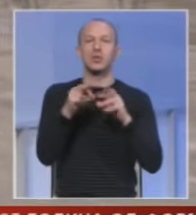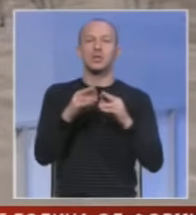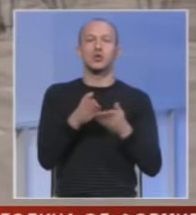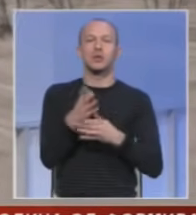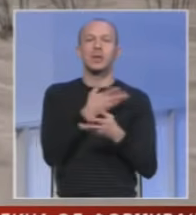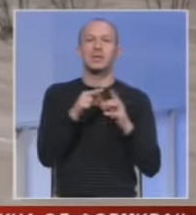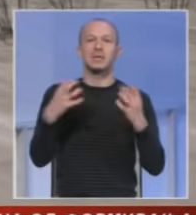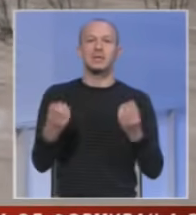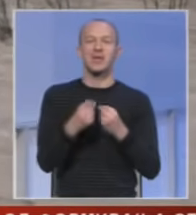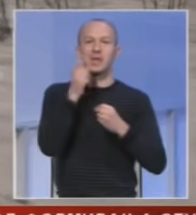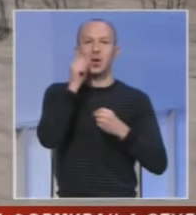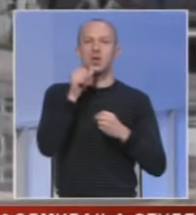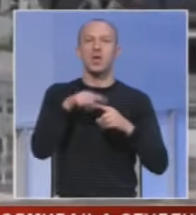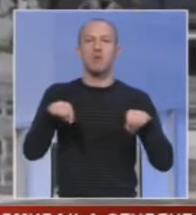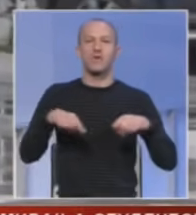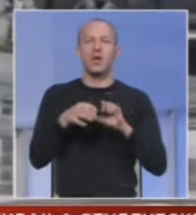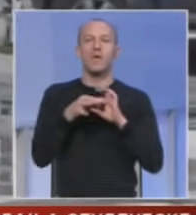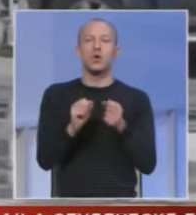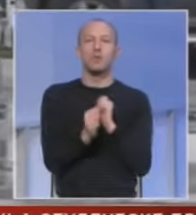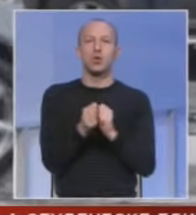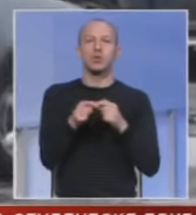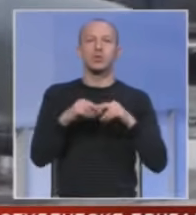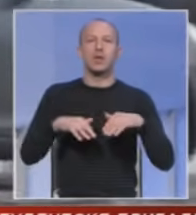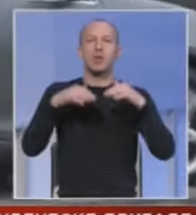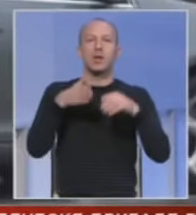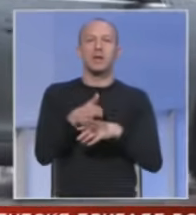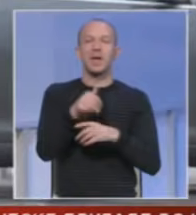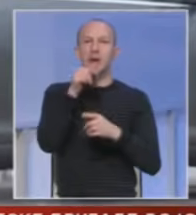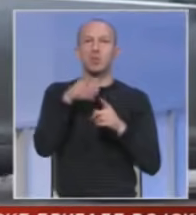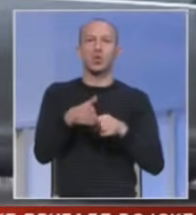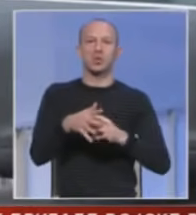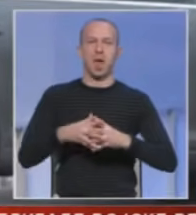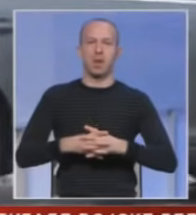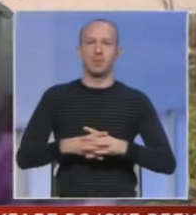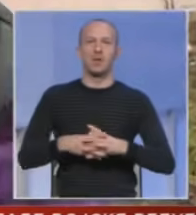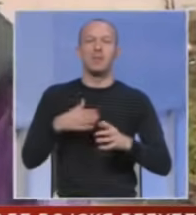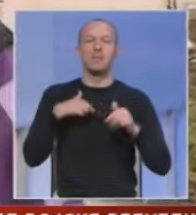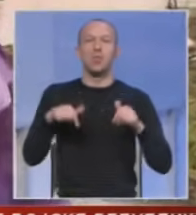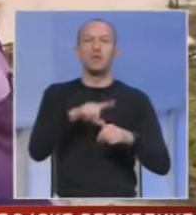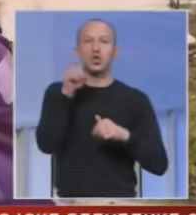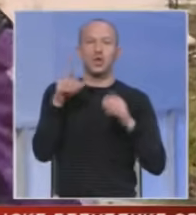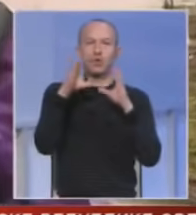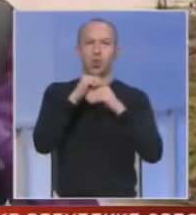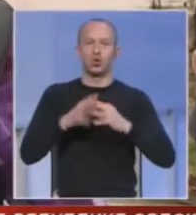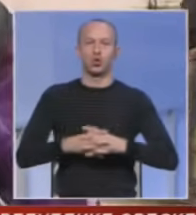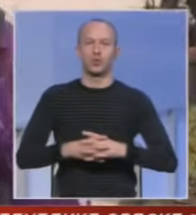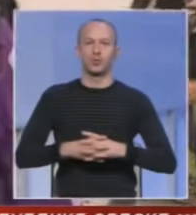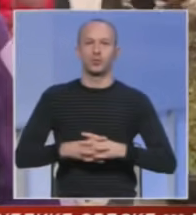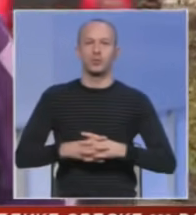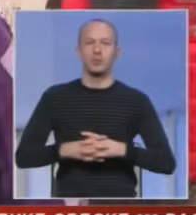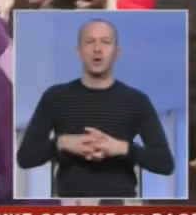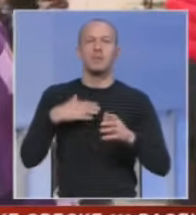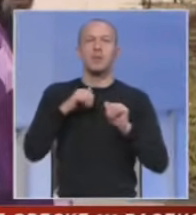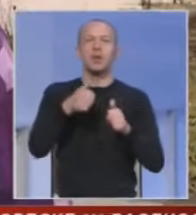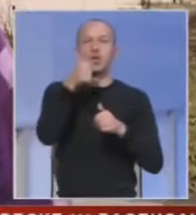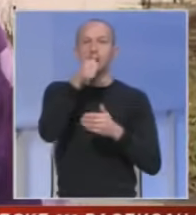službama za spasavanje ljudi i imovine vodi borbu sa nabujalim rijekama i potocima. Mi smo ovdje čitavu noć, znači bukvalno smo